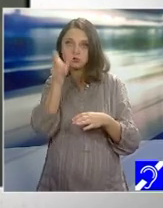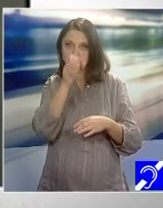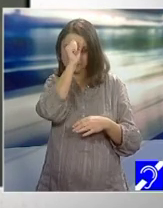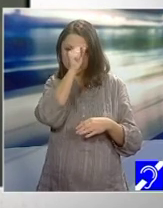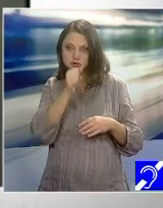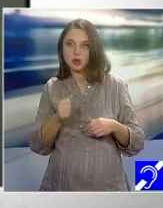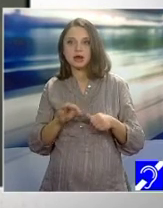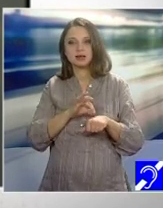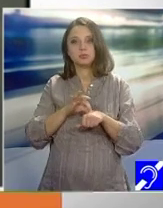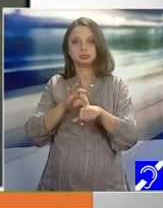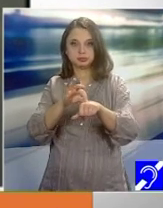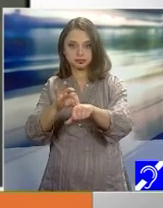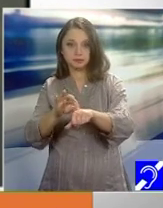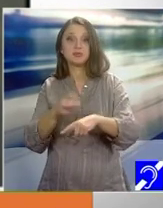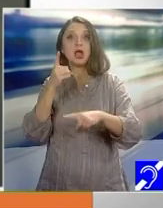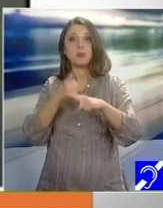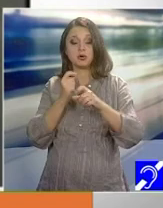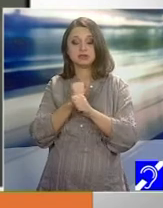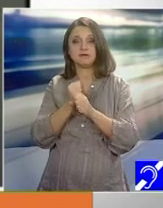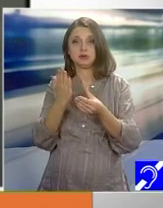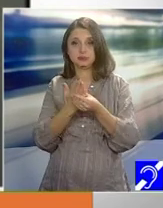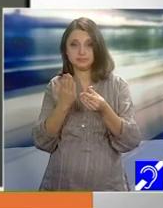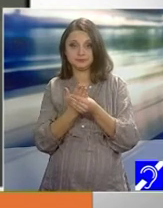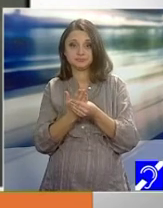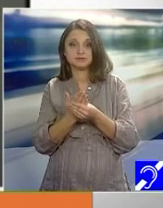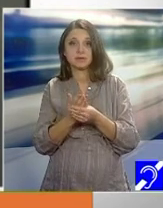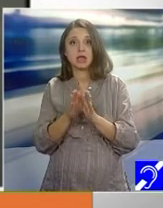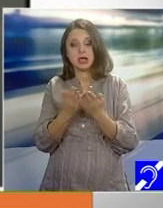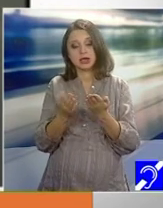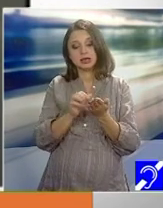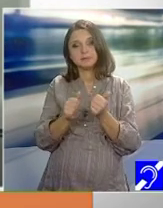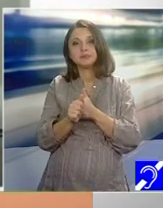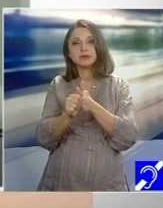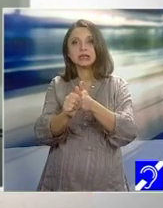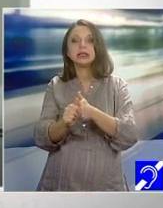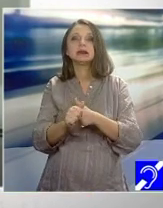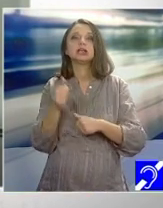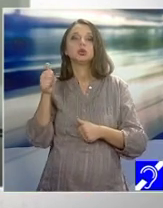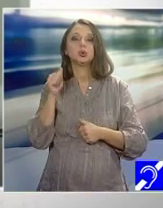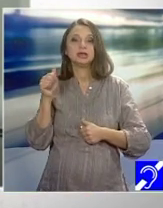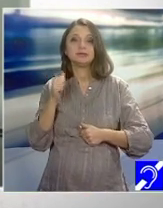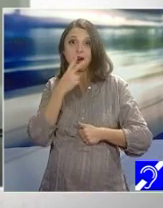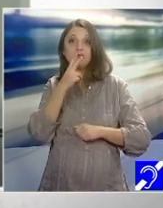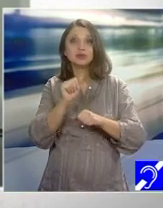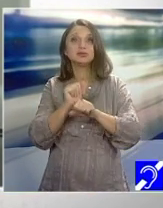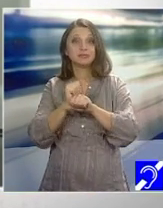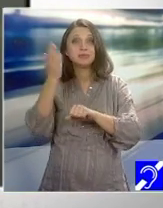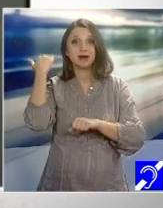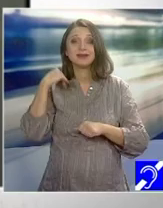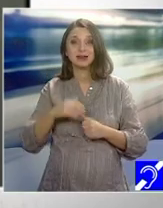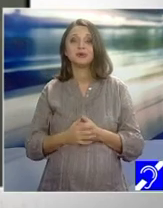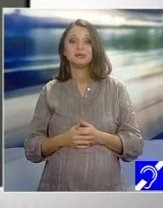realizat o documentație, un ghid turistic, îi spunem noi. L-am văzut și în imagini, l-am prezentat și în ediția de săptămâna trecută